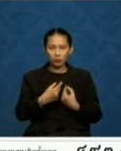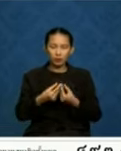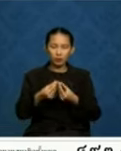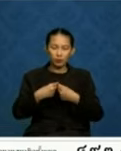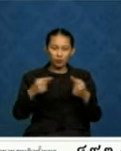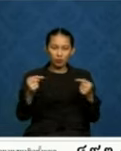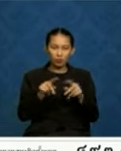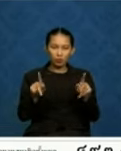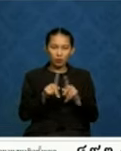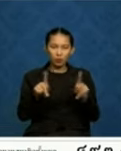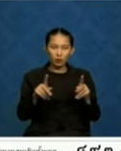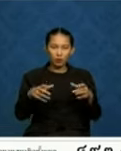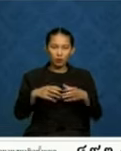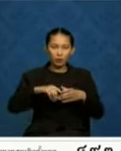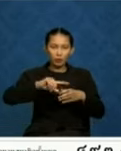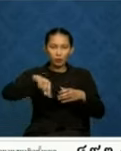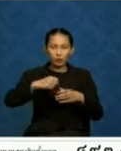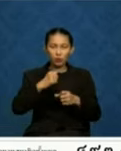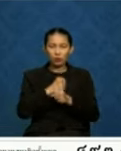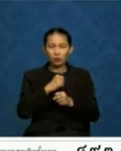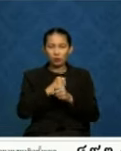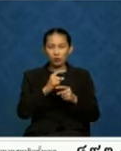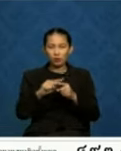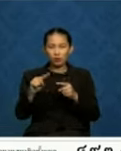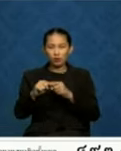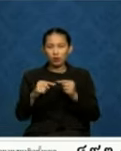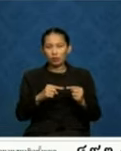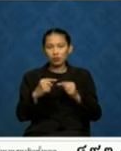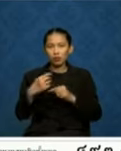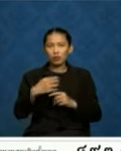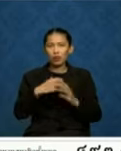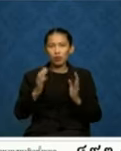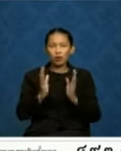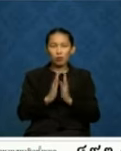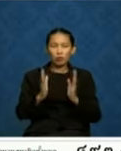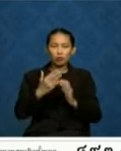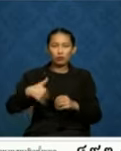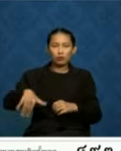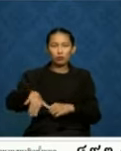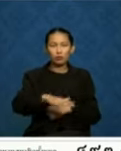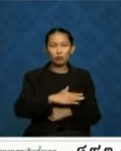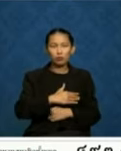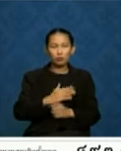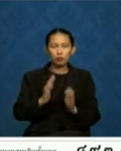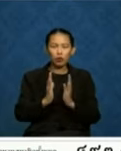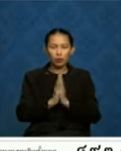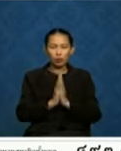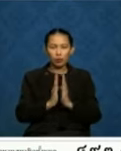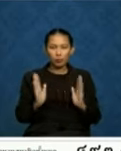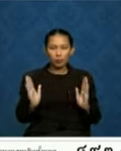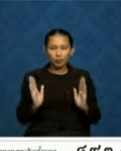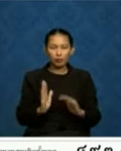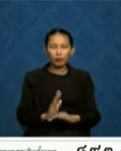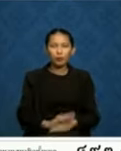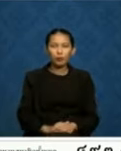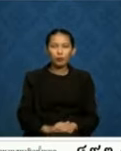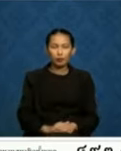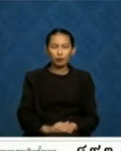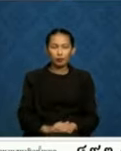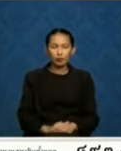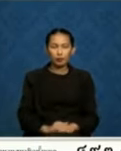คณะกรรมการนะครับในการทำงานนะฮะก็ต้องขอขอบคุณทุกท่านขอบคุณครับ